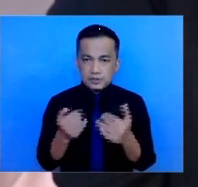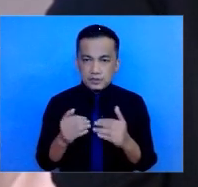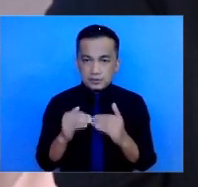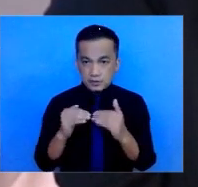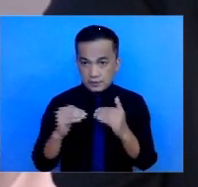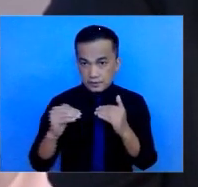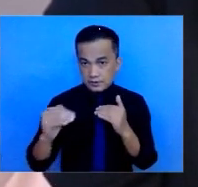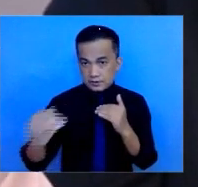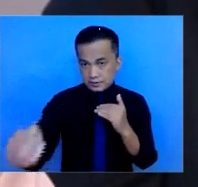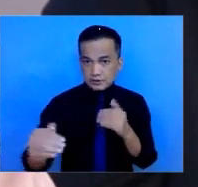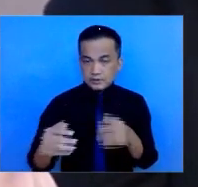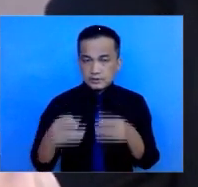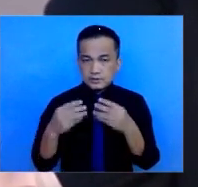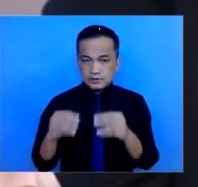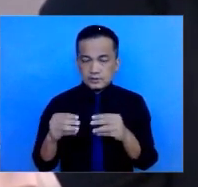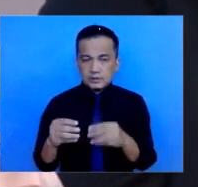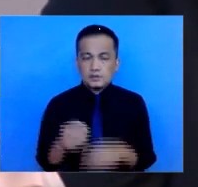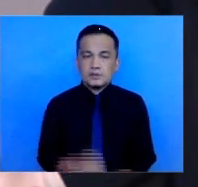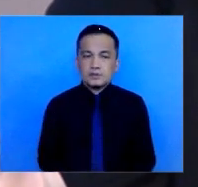of wanting to